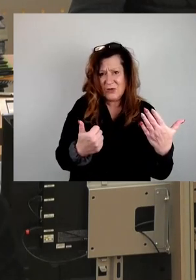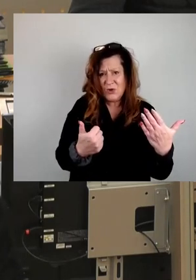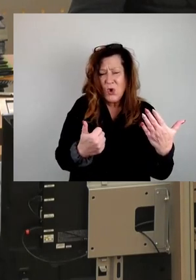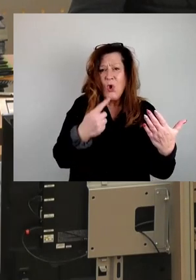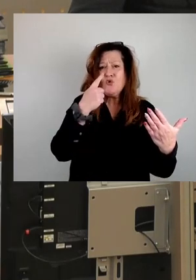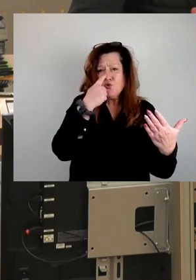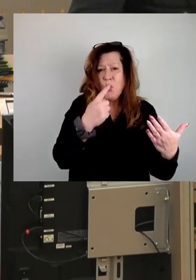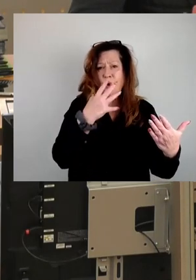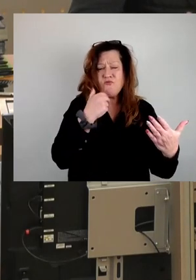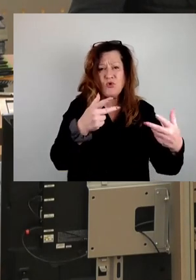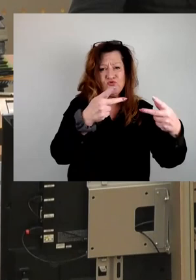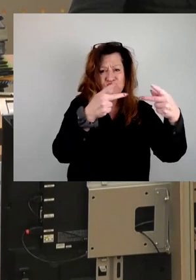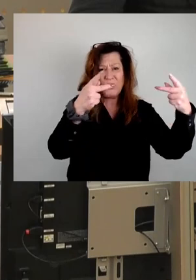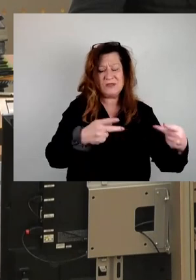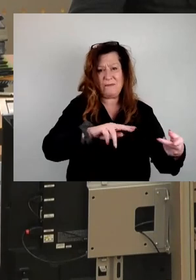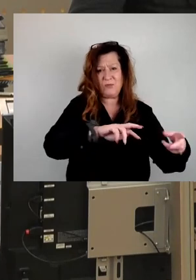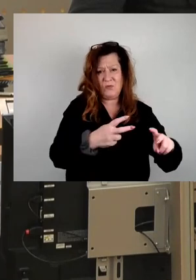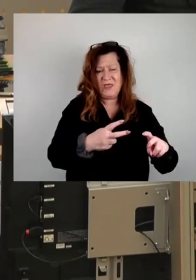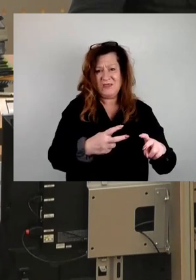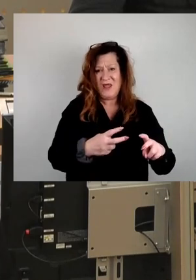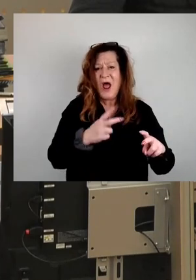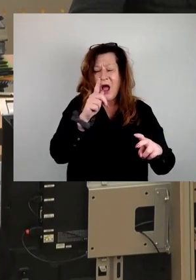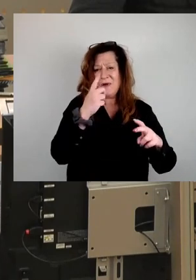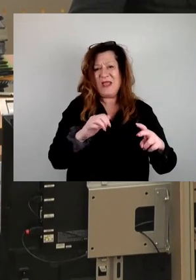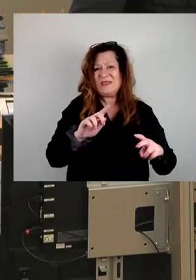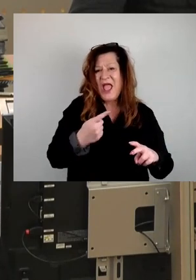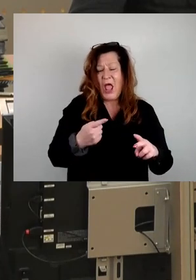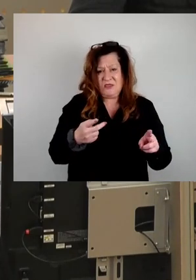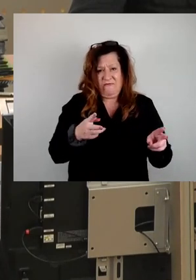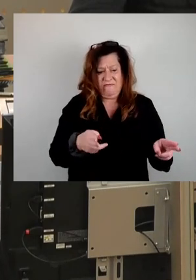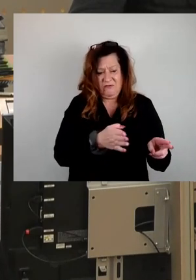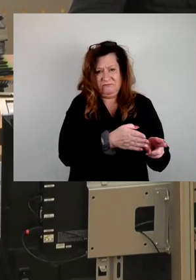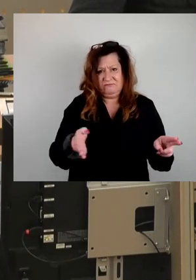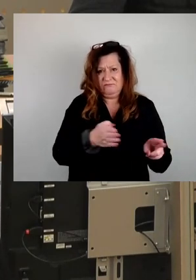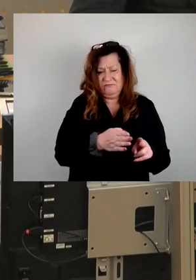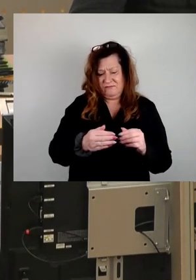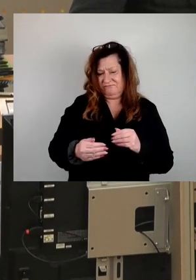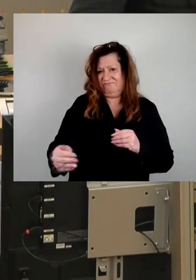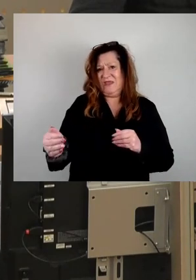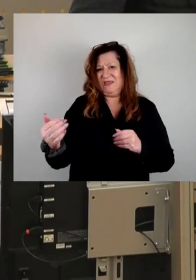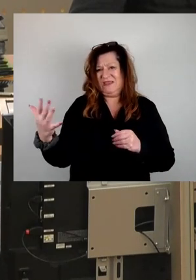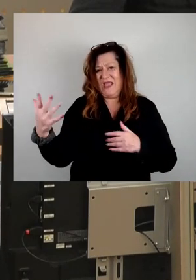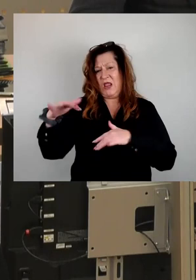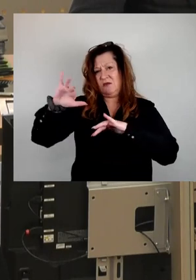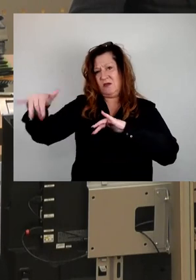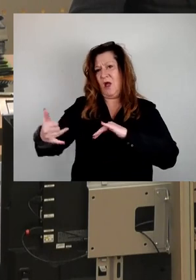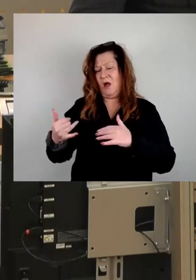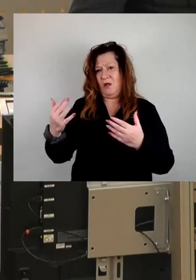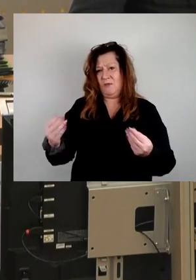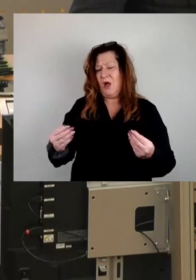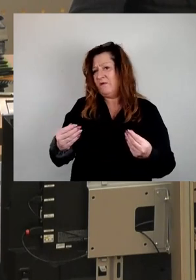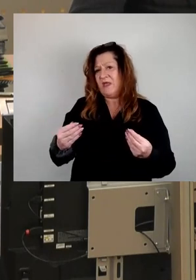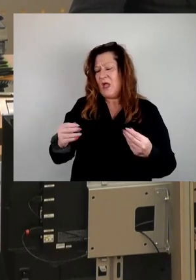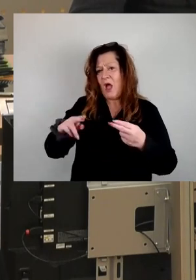was jetzt gerade mal in der Erstfassung vorliegt und bis zur Realisierung in 10 Jahren ohnehin noch das ein oder andere Mal angepasst oder über den Haufen geworfen